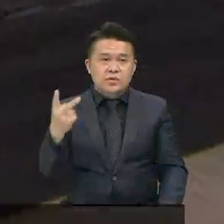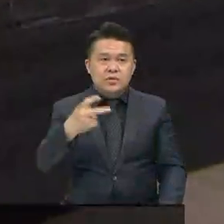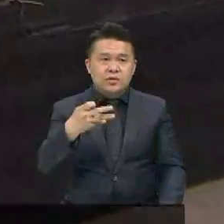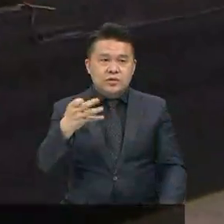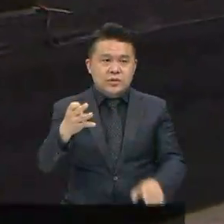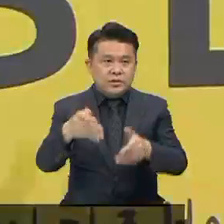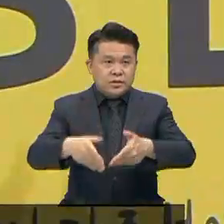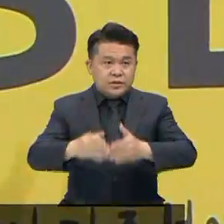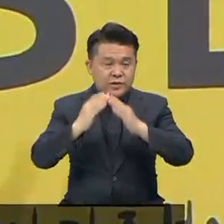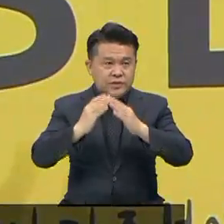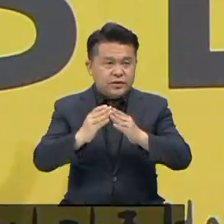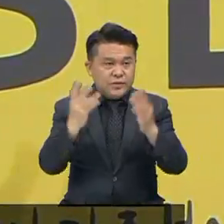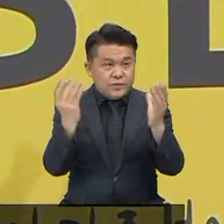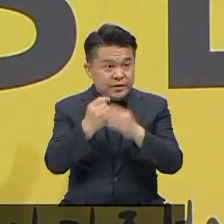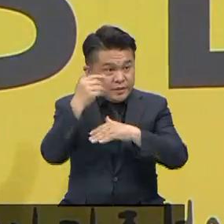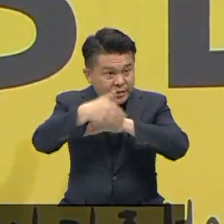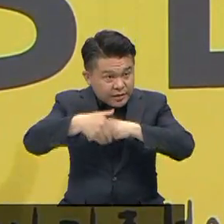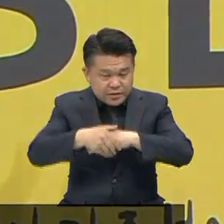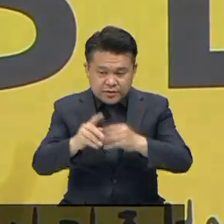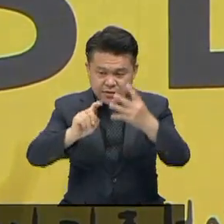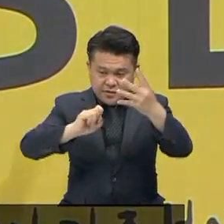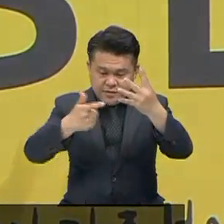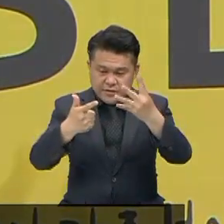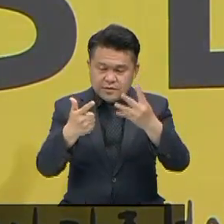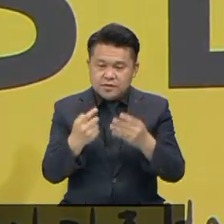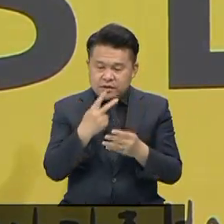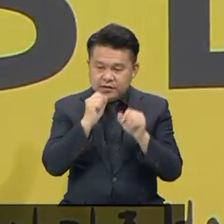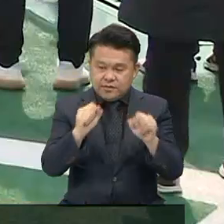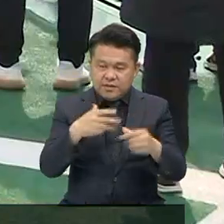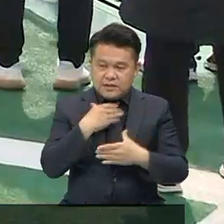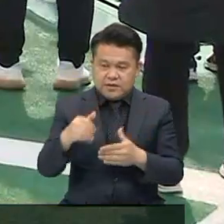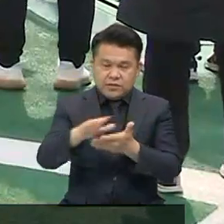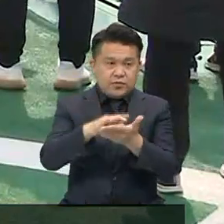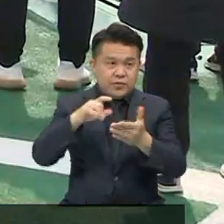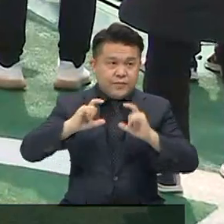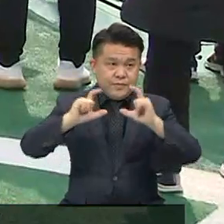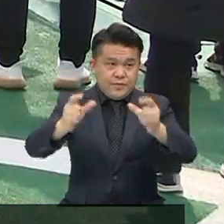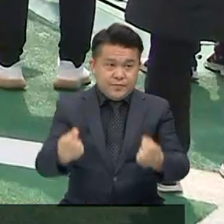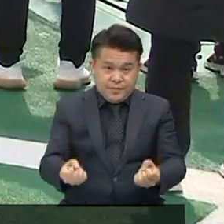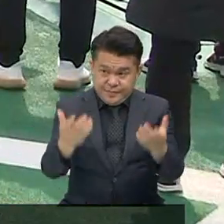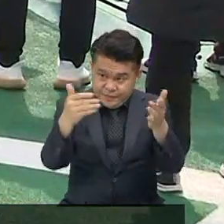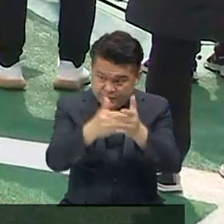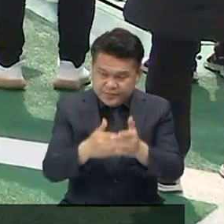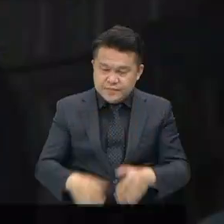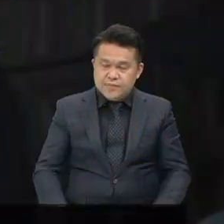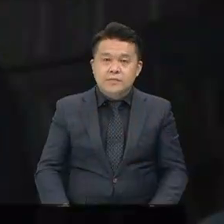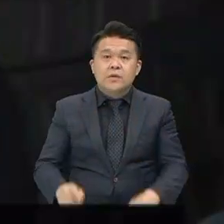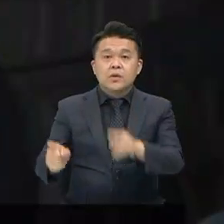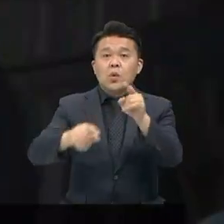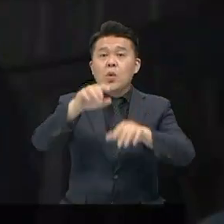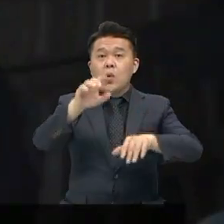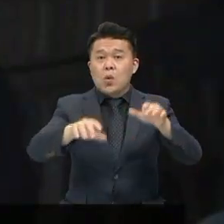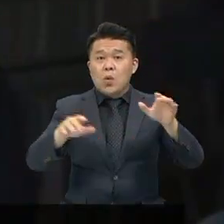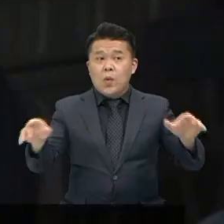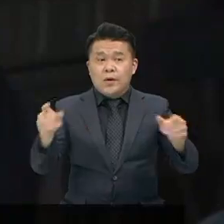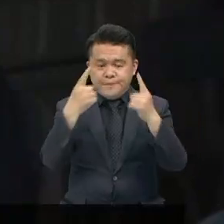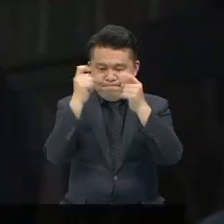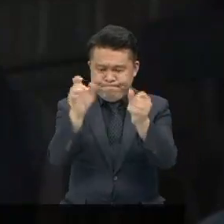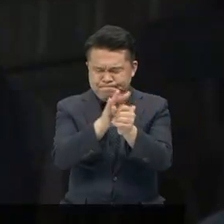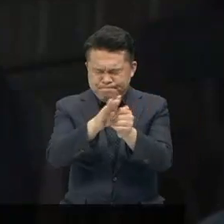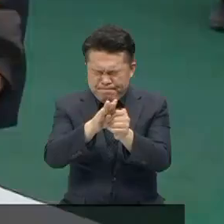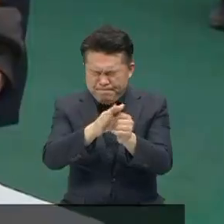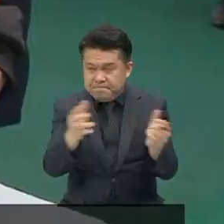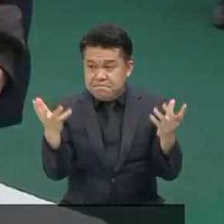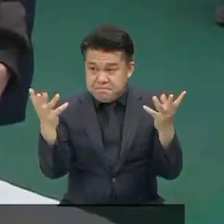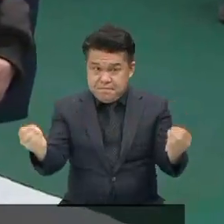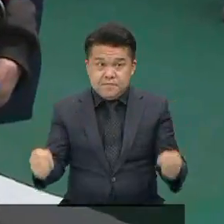준공 예정인 4.16 생명안전공원 선포식이 진행됐습니다. 전국 곳곳에서도 세월호 희생자를 기리는 추모 물결이